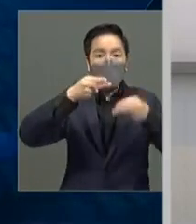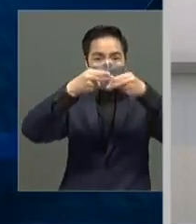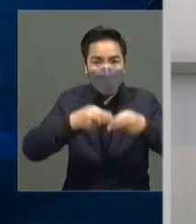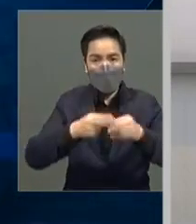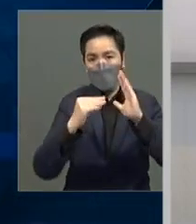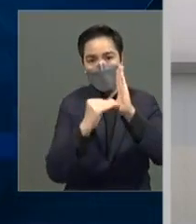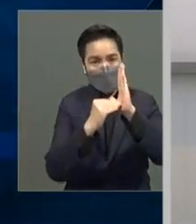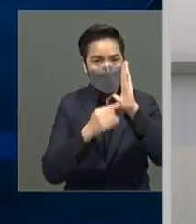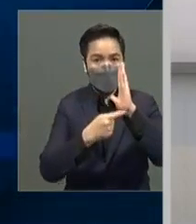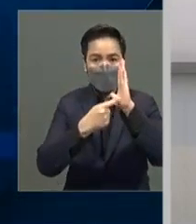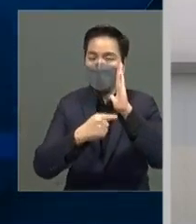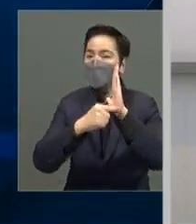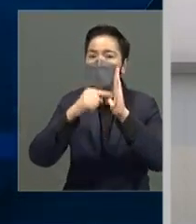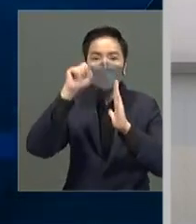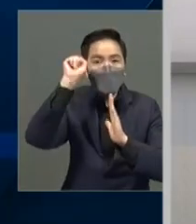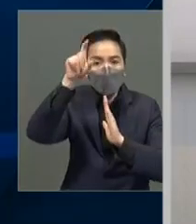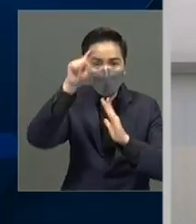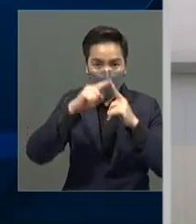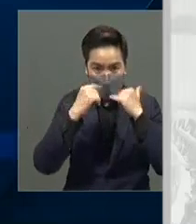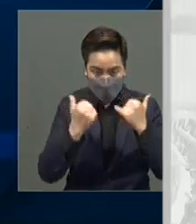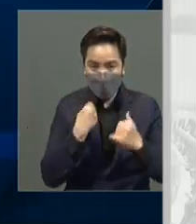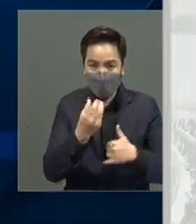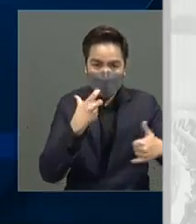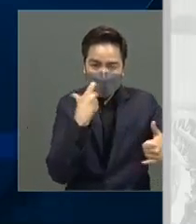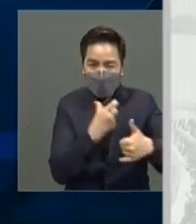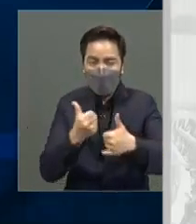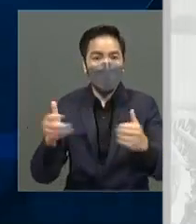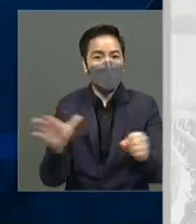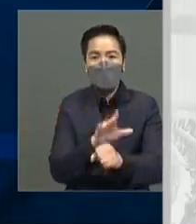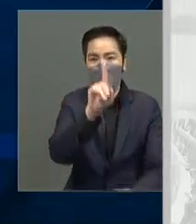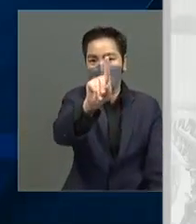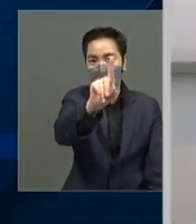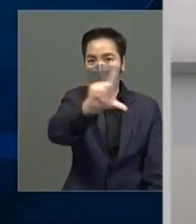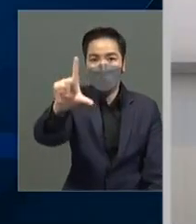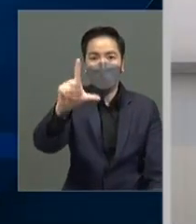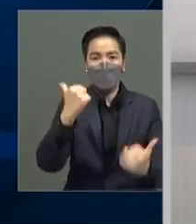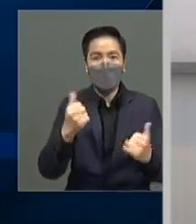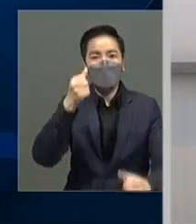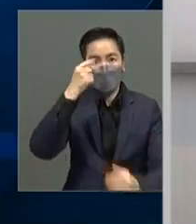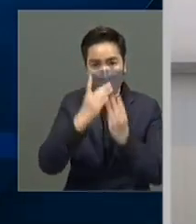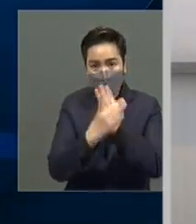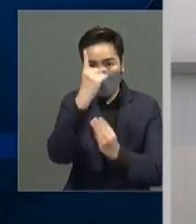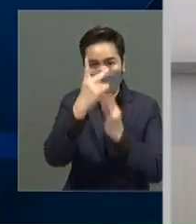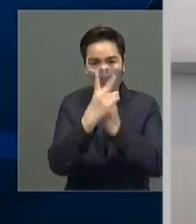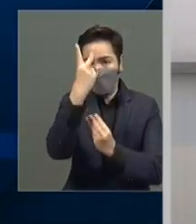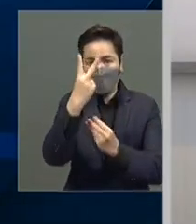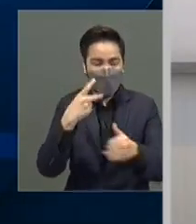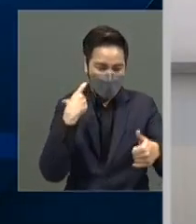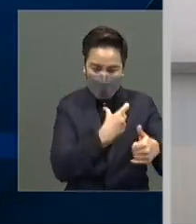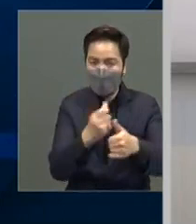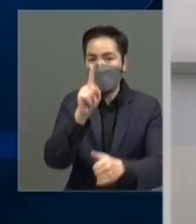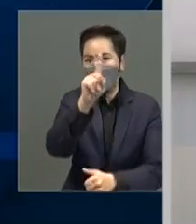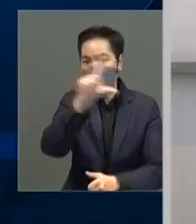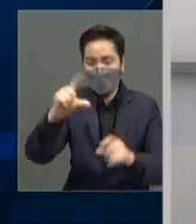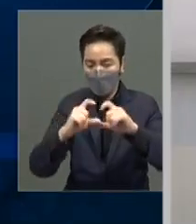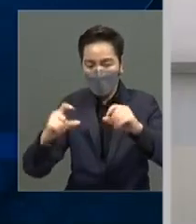ช่วงเวลานี้ไม่ว่าจะเชื่อในแนวทางไหนไม่ว่าจะอยู่กลุ่มไหนสิ่งที่ปฏิเสธไม่ได้เลยคือมันมีอีกกลุ่มความคิดหนึ่ง